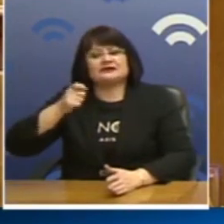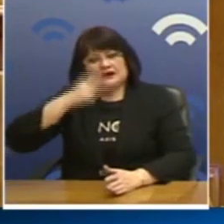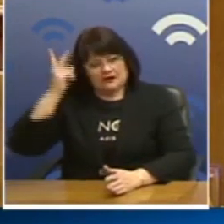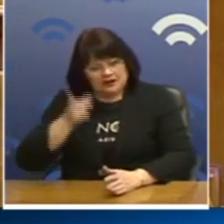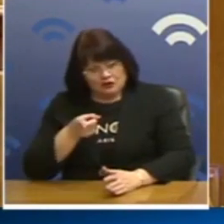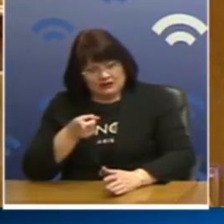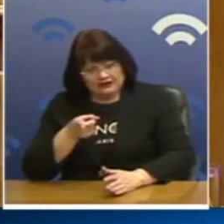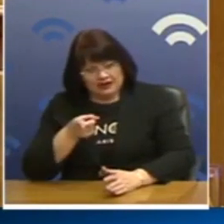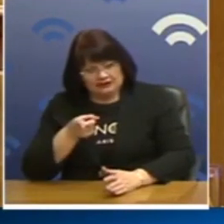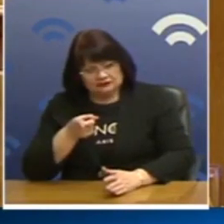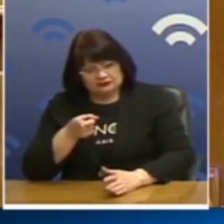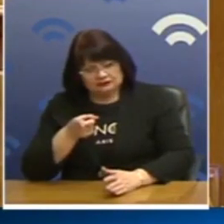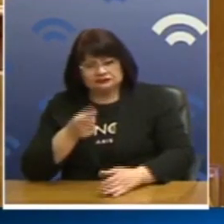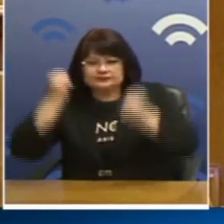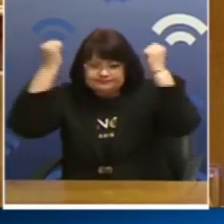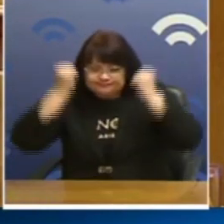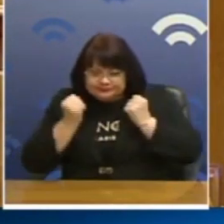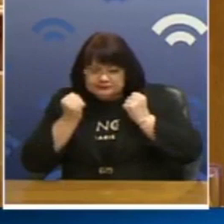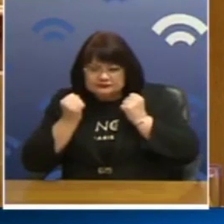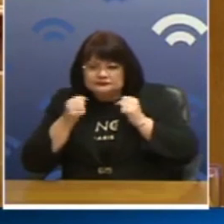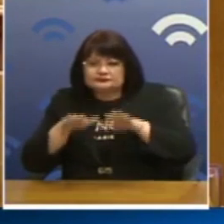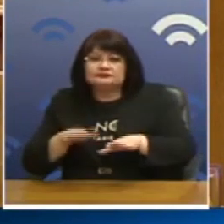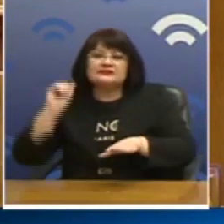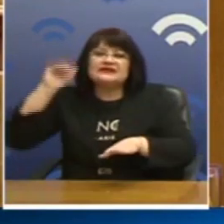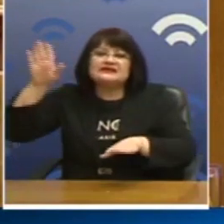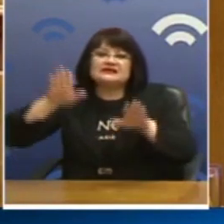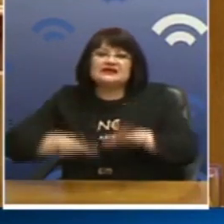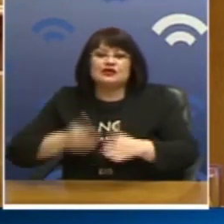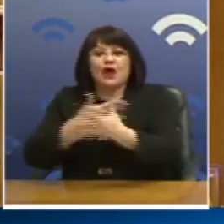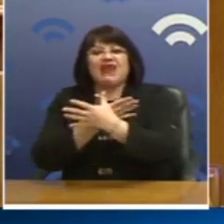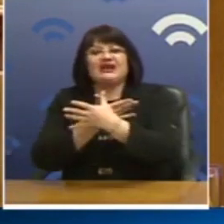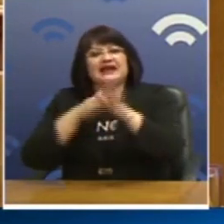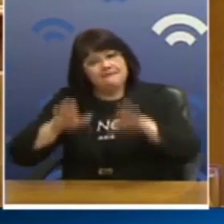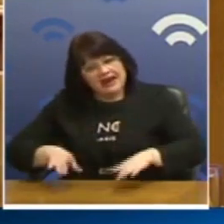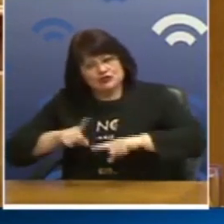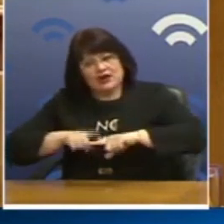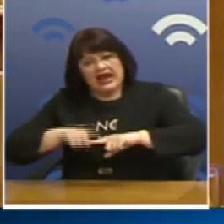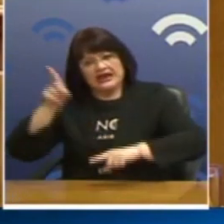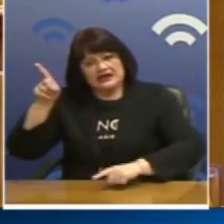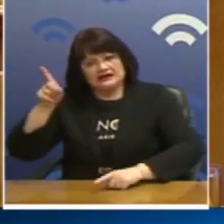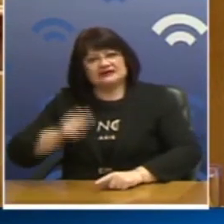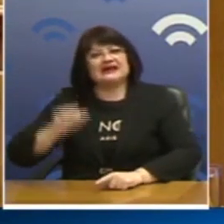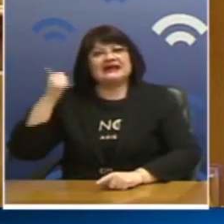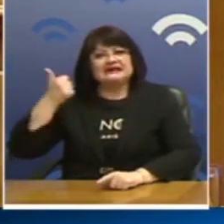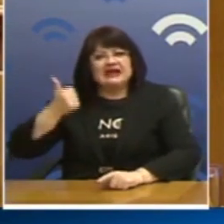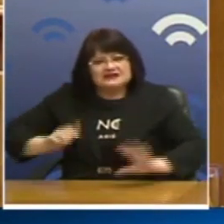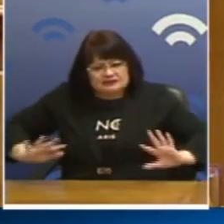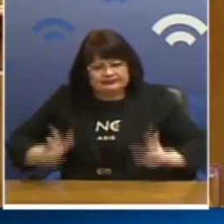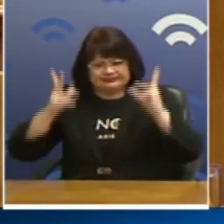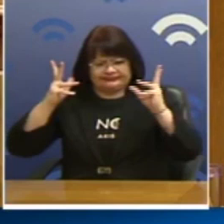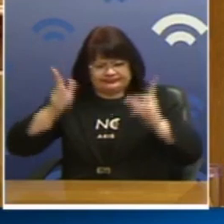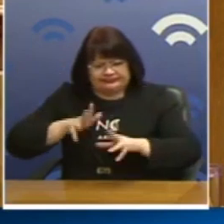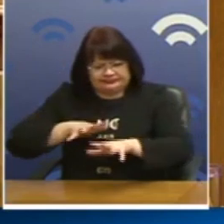σε βάρος των ομογενών Ελλήνων της Αλβανίας, που μάλιστα χθες είχαν και κινητοποίηση, αλλά και